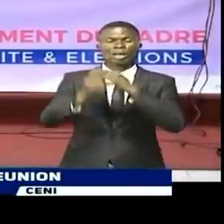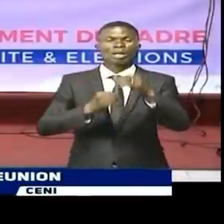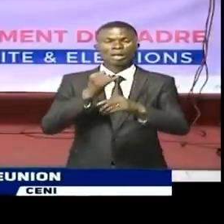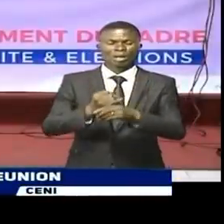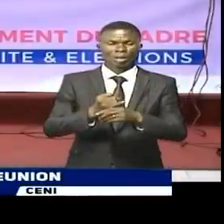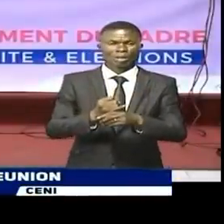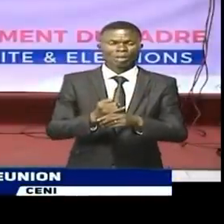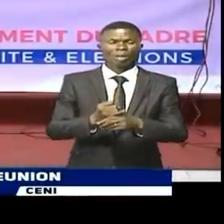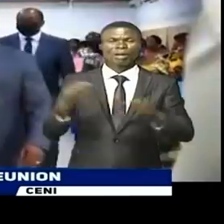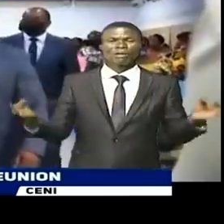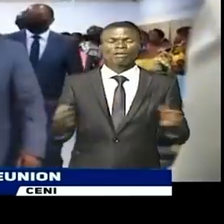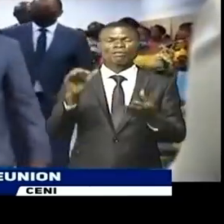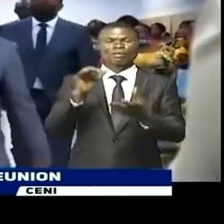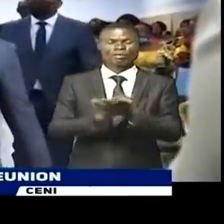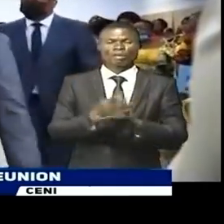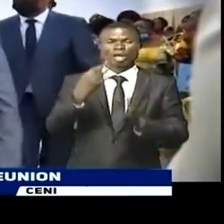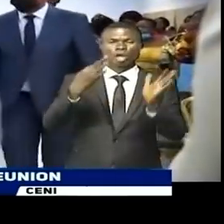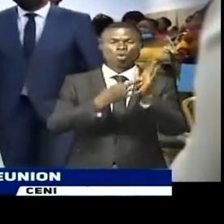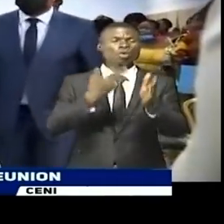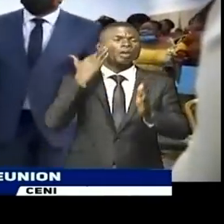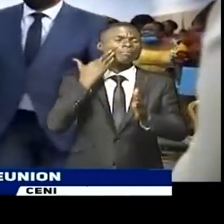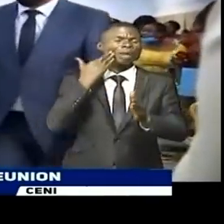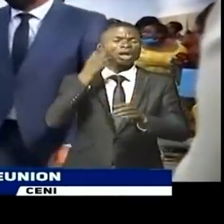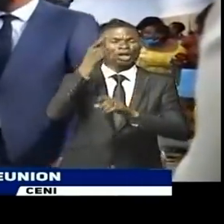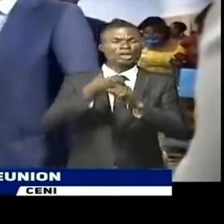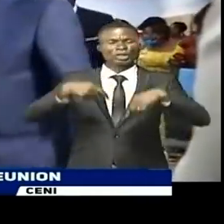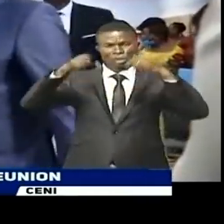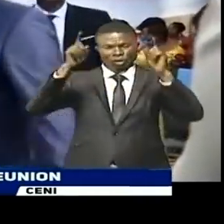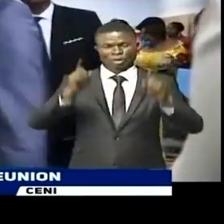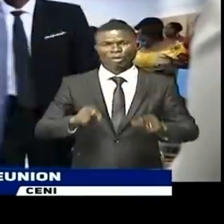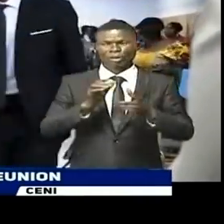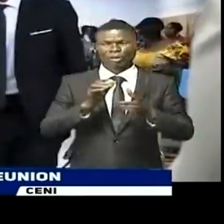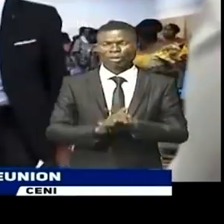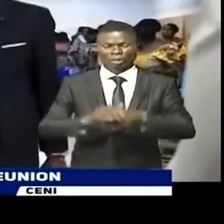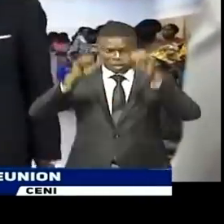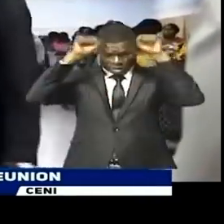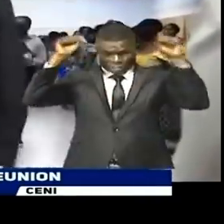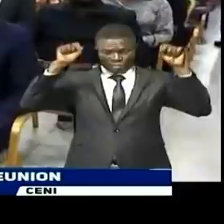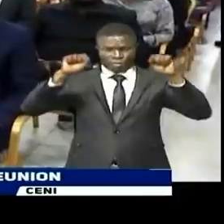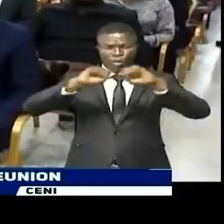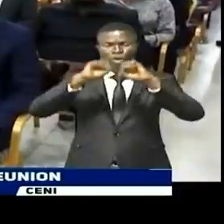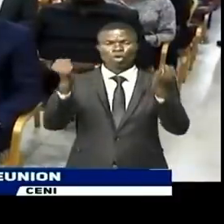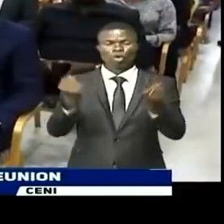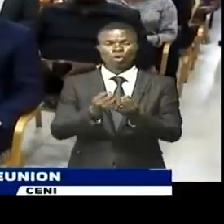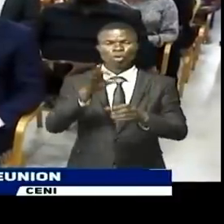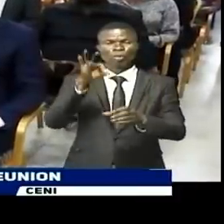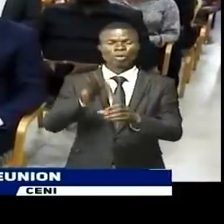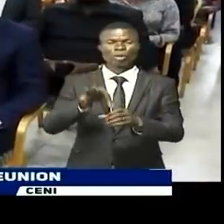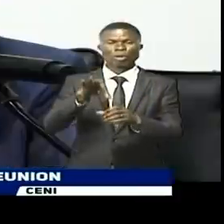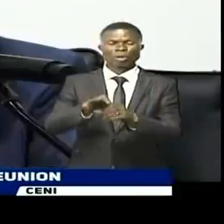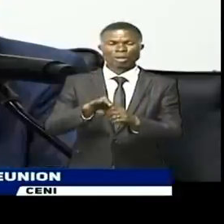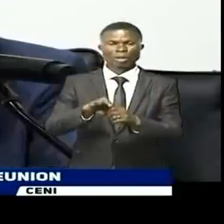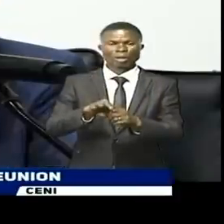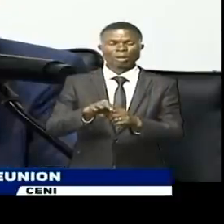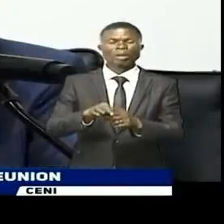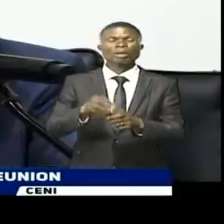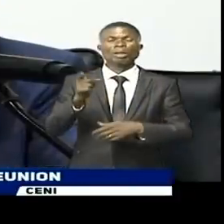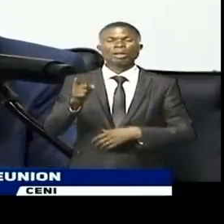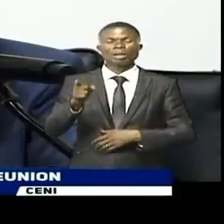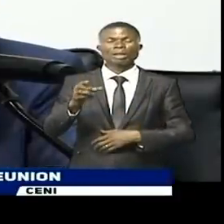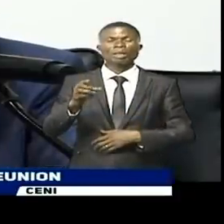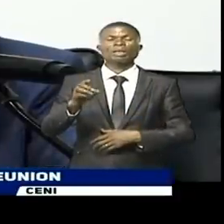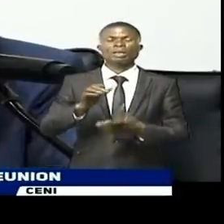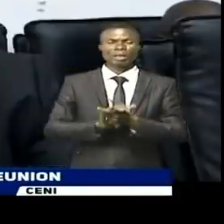des femmes célébrée le 8 mars de chaque année le président de la commission électorale nationale indépendante délicat dumas kazadi